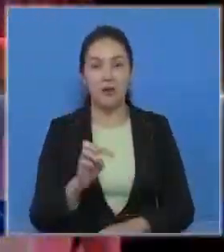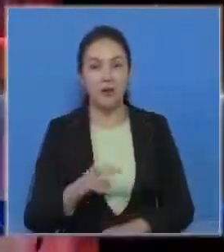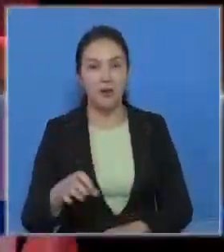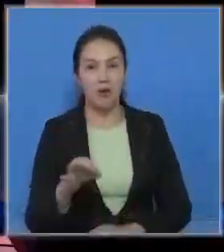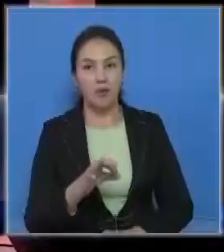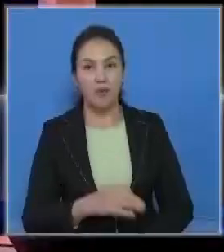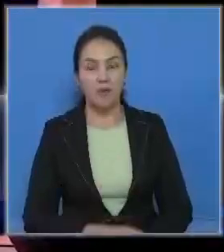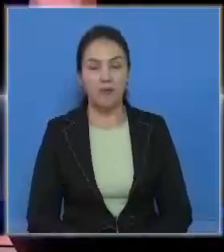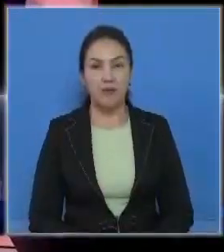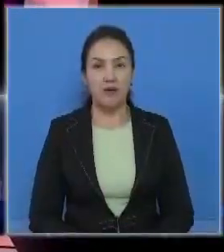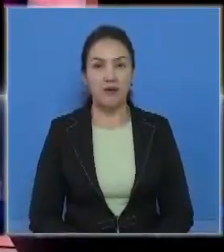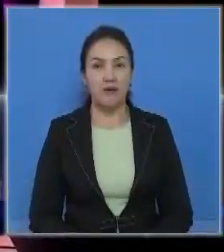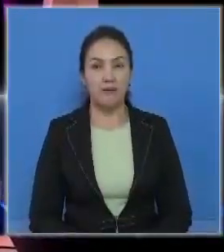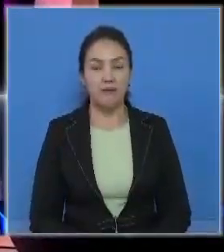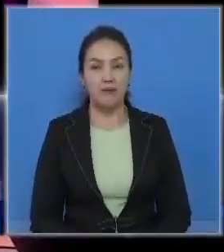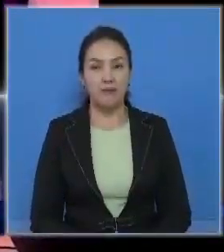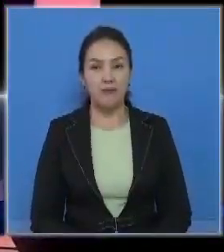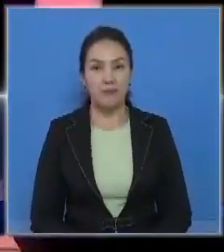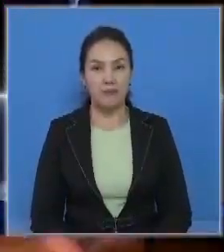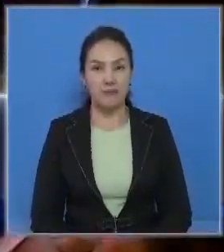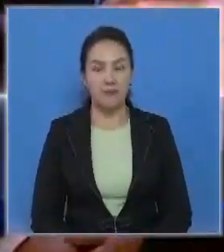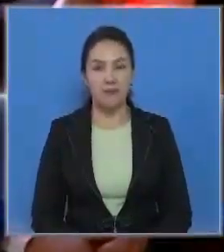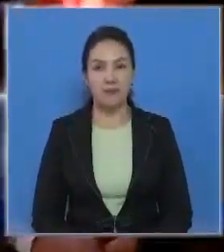сельского округа Владимир федотов-самоткаликенов телеканал Акто